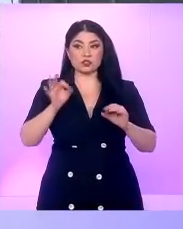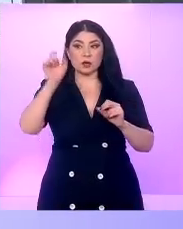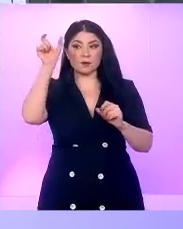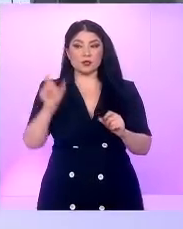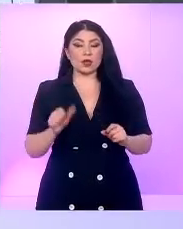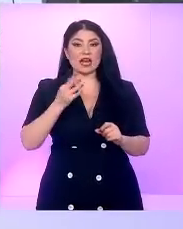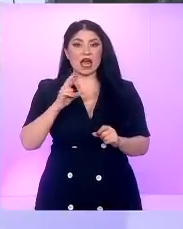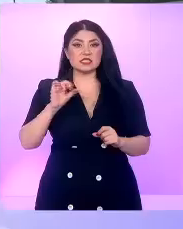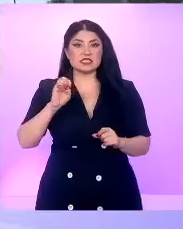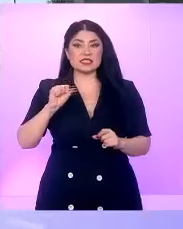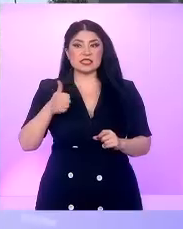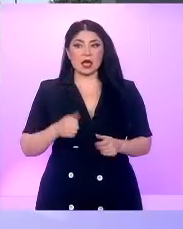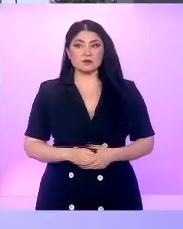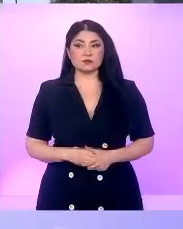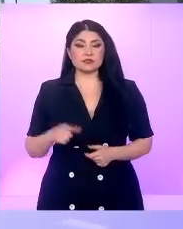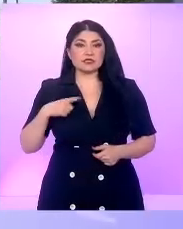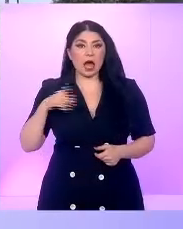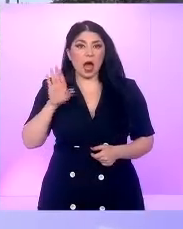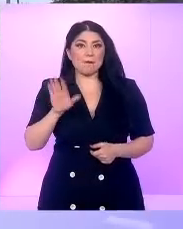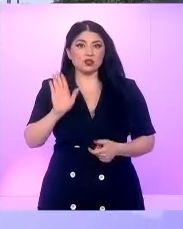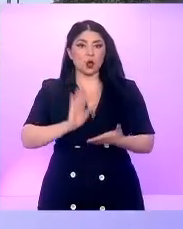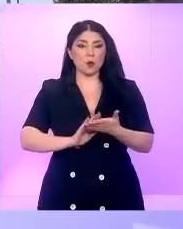să aibă acest motiv?